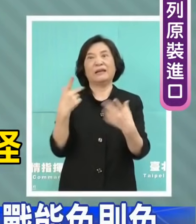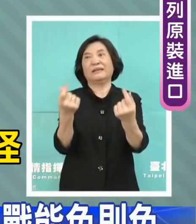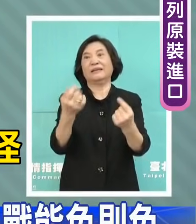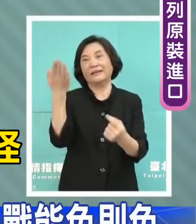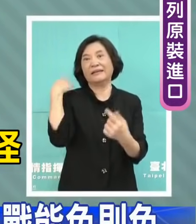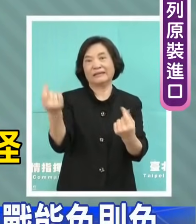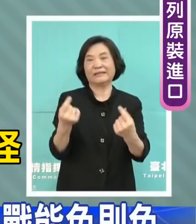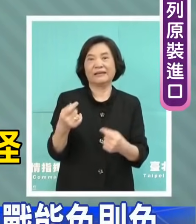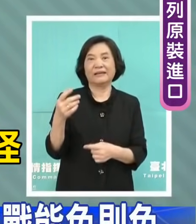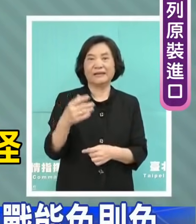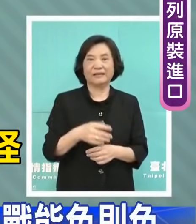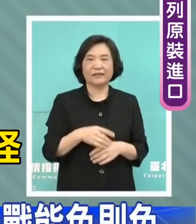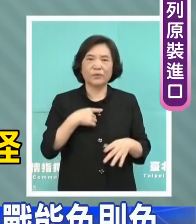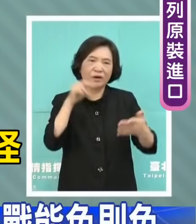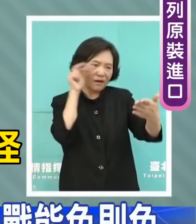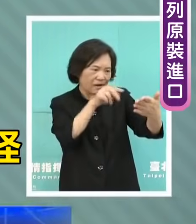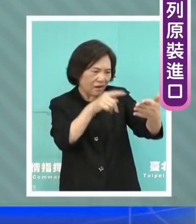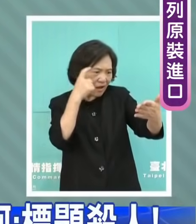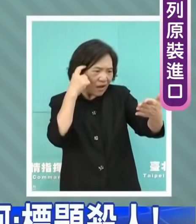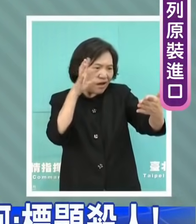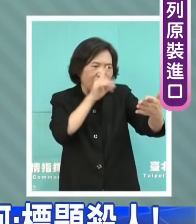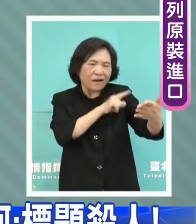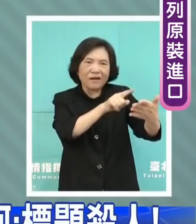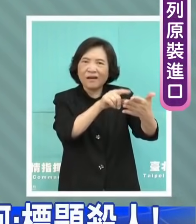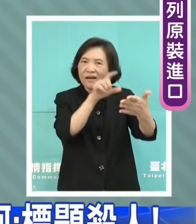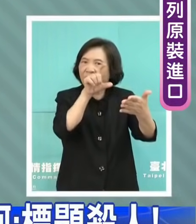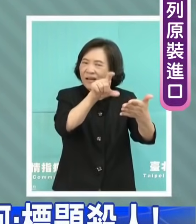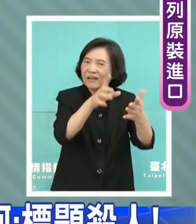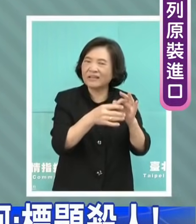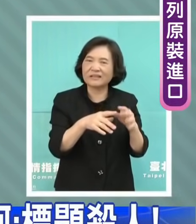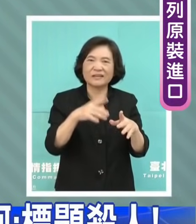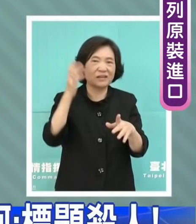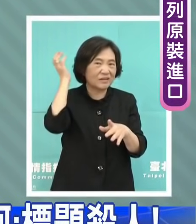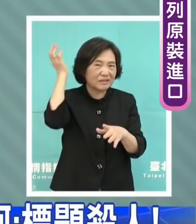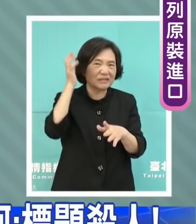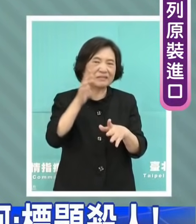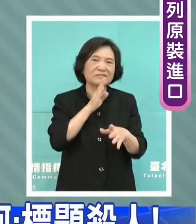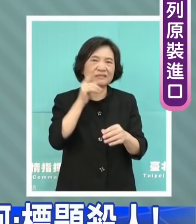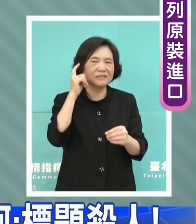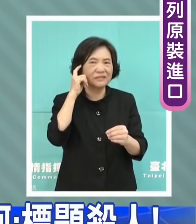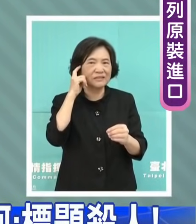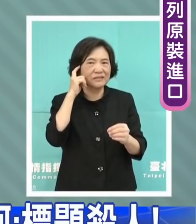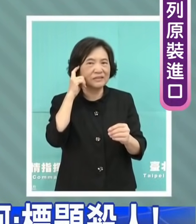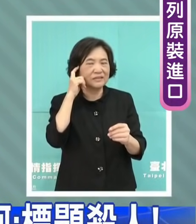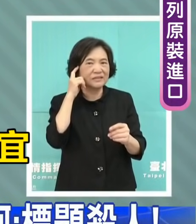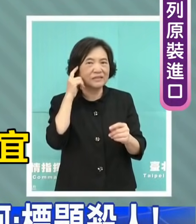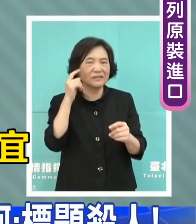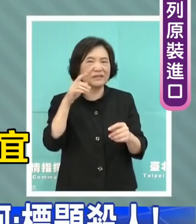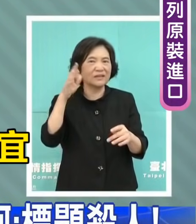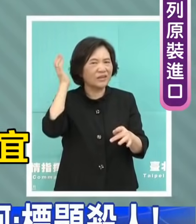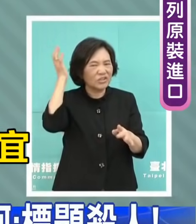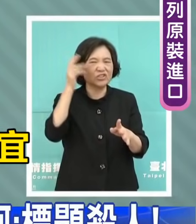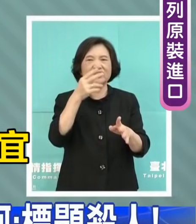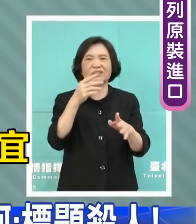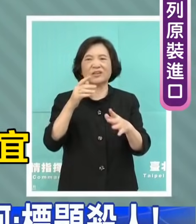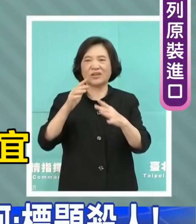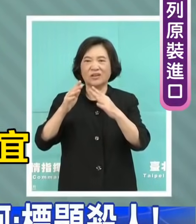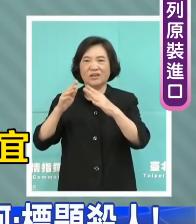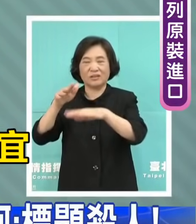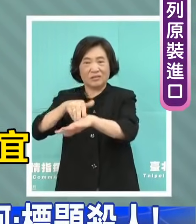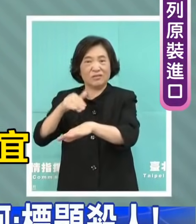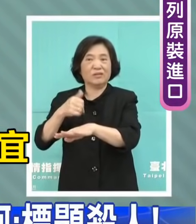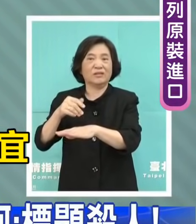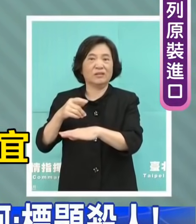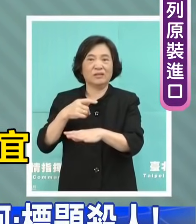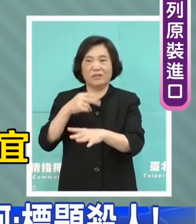我之前看那个标题，我就很奇怪，他说什么科批奇迈打火，我奇怪什么时候打过友